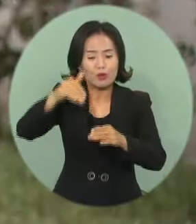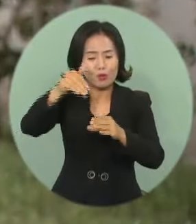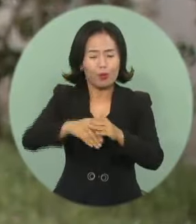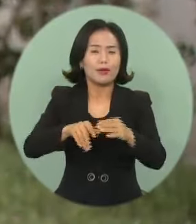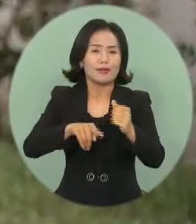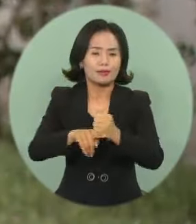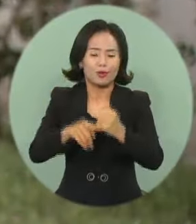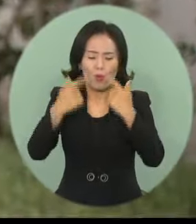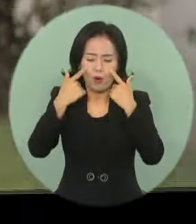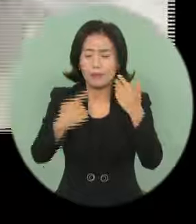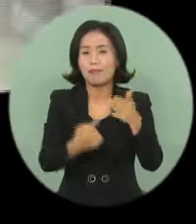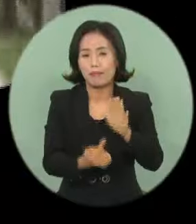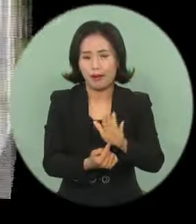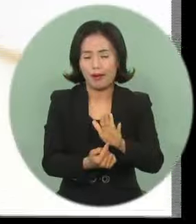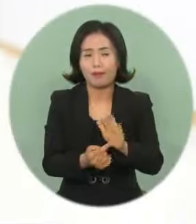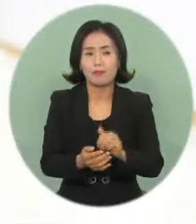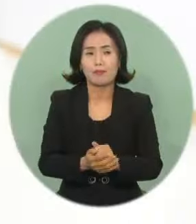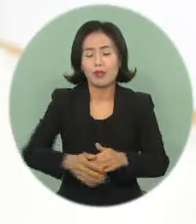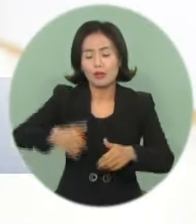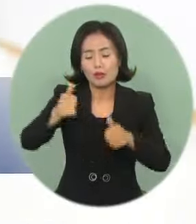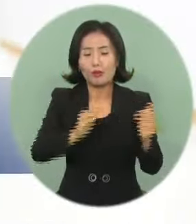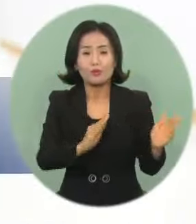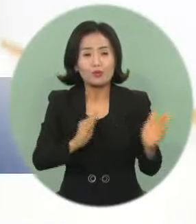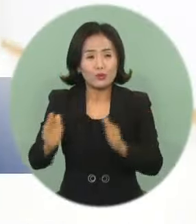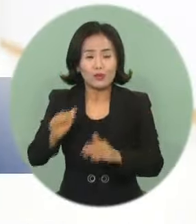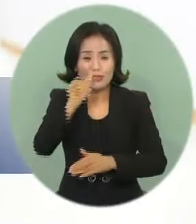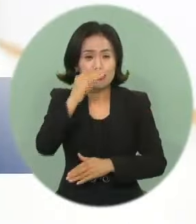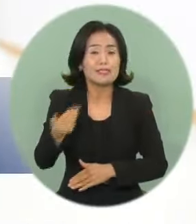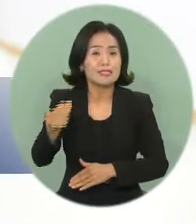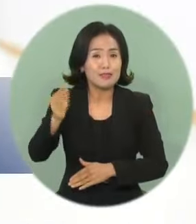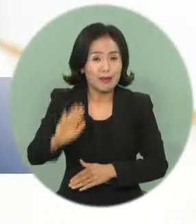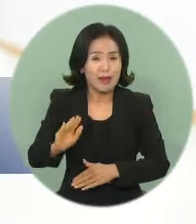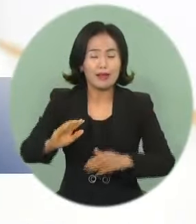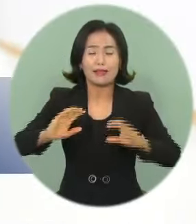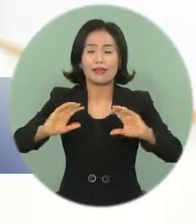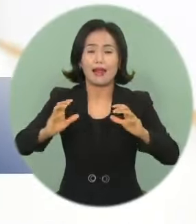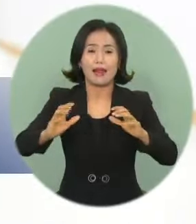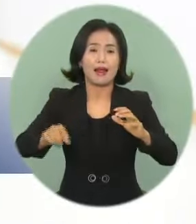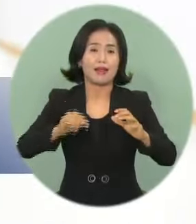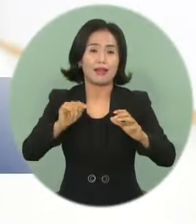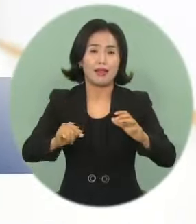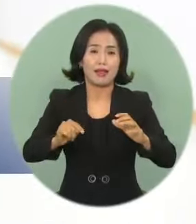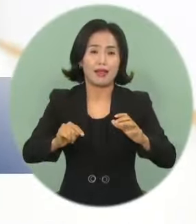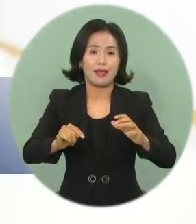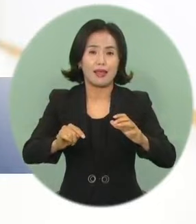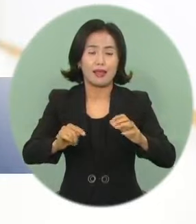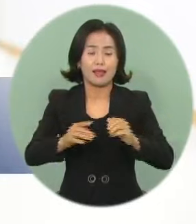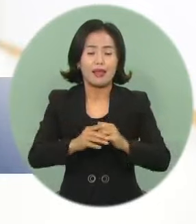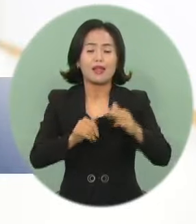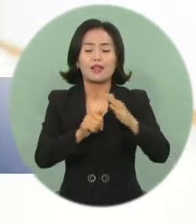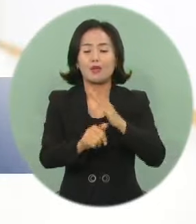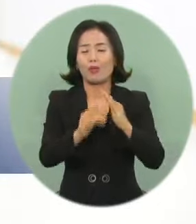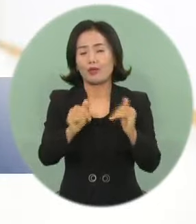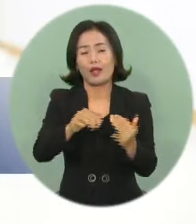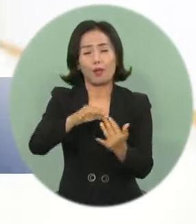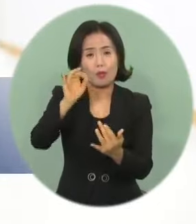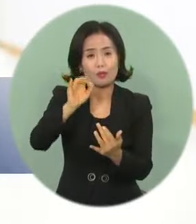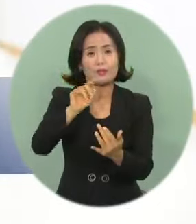투표하겠다는 의지를 보였습니다. 시험을 준비하는 것도 있지만 나라에 저희 생각을 대표해준 대표자를